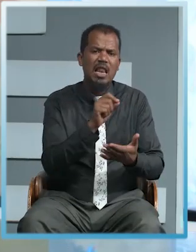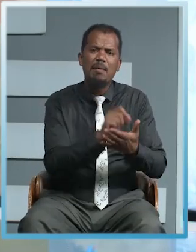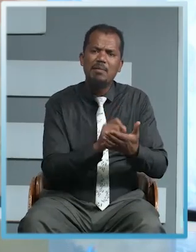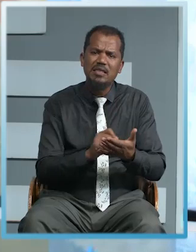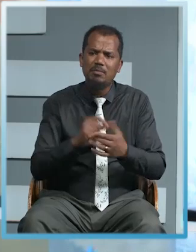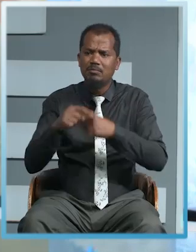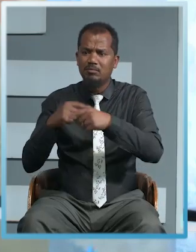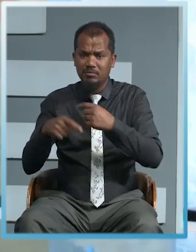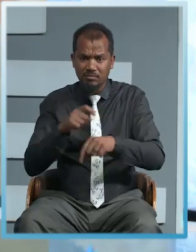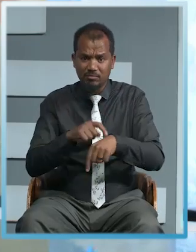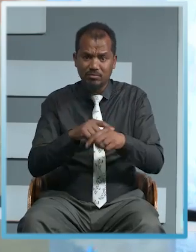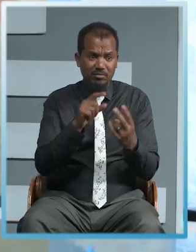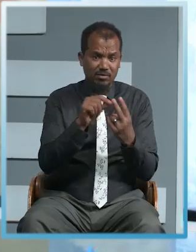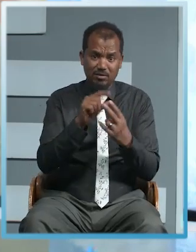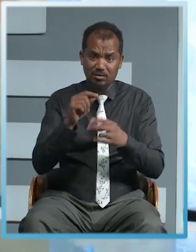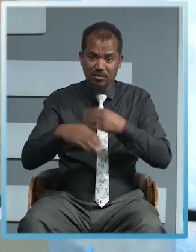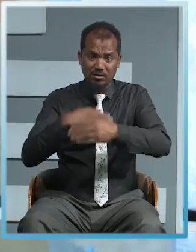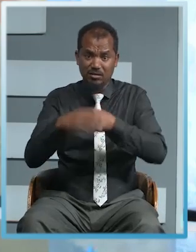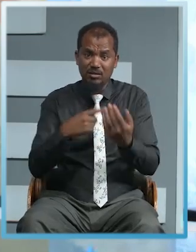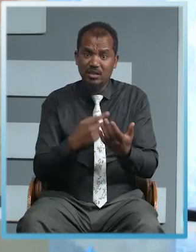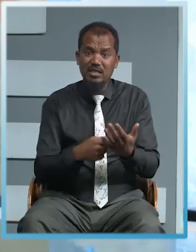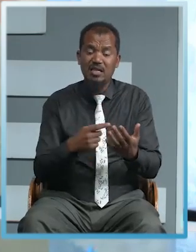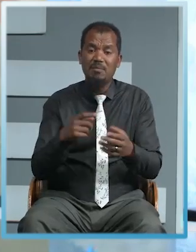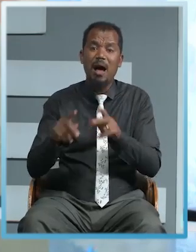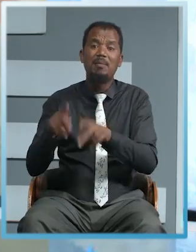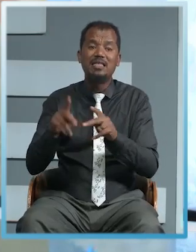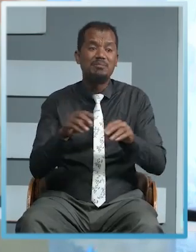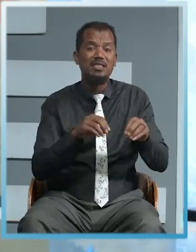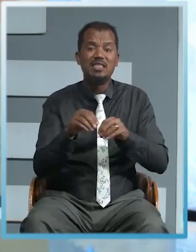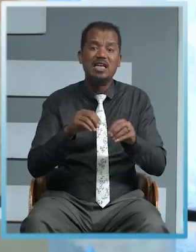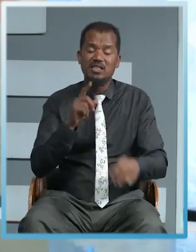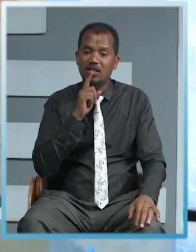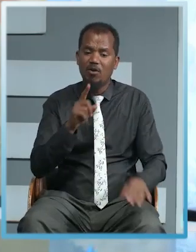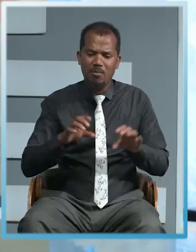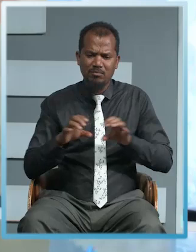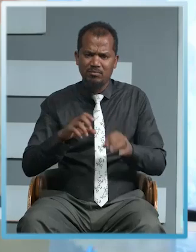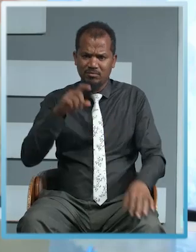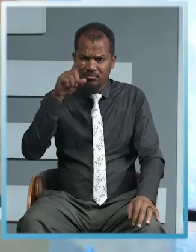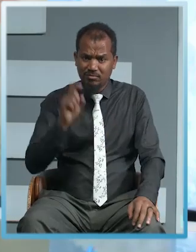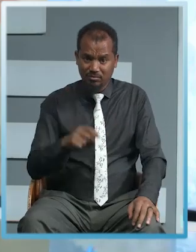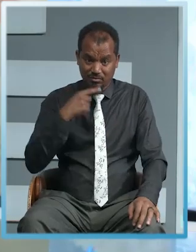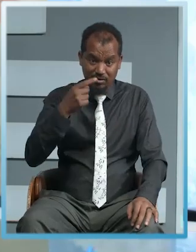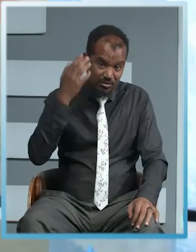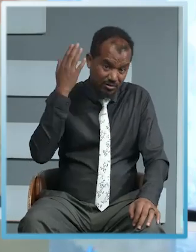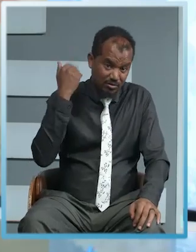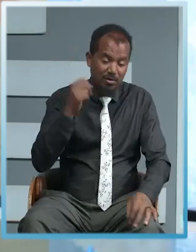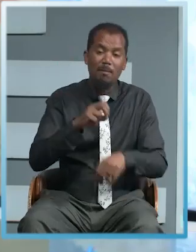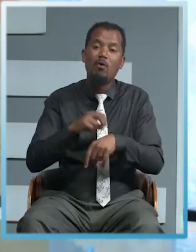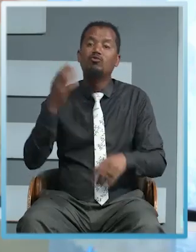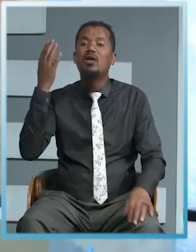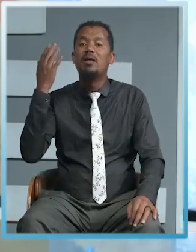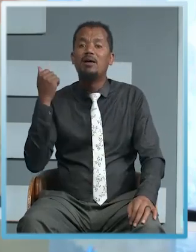ለመመዝገብ በምንሄድበት ጊዜ የተመረጠው አካሄድ እንደ ሲቪል ማህበረሰብ እንቅስቃሴ ነው ማድረግ የሚያስፈልገን ብለን ስለነበረ